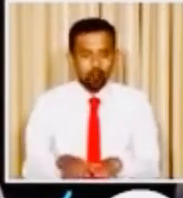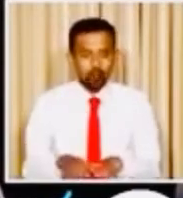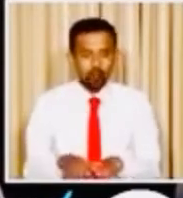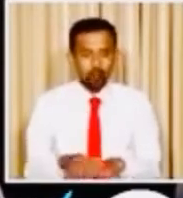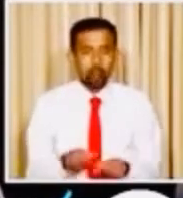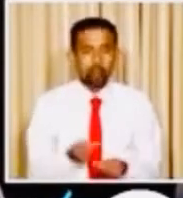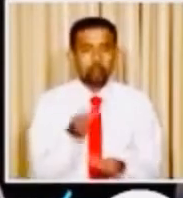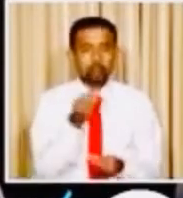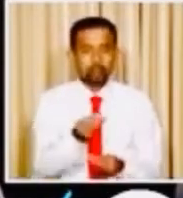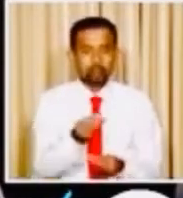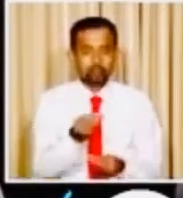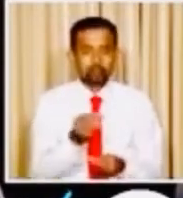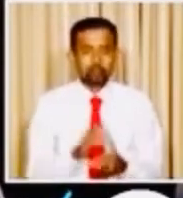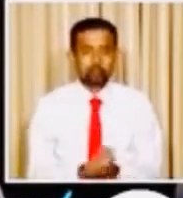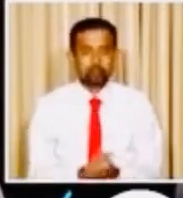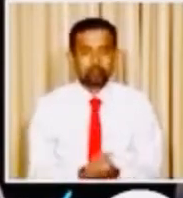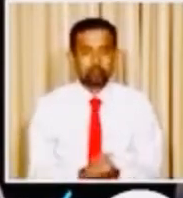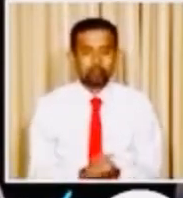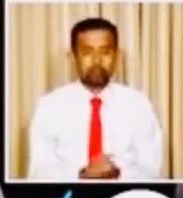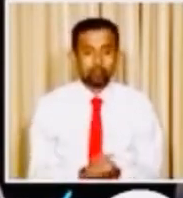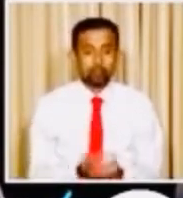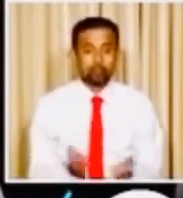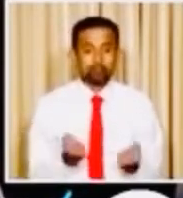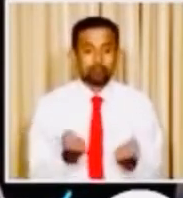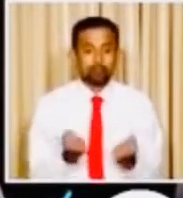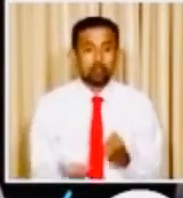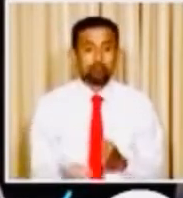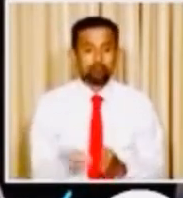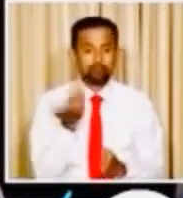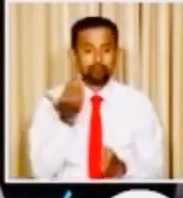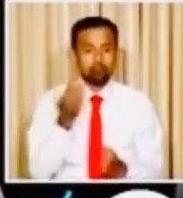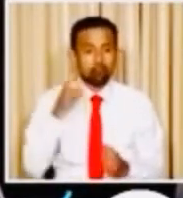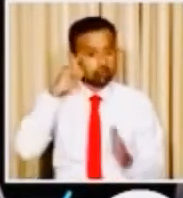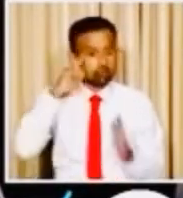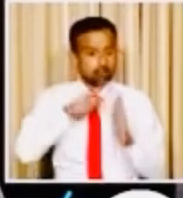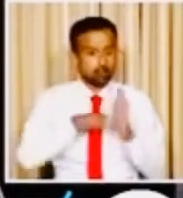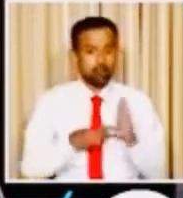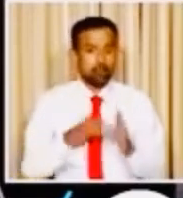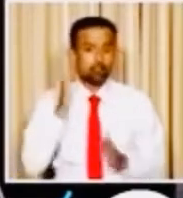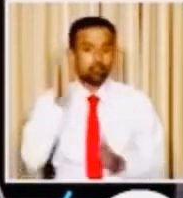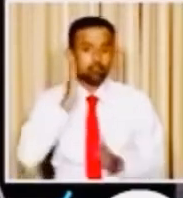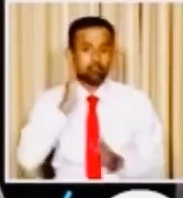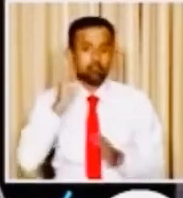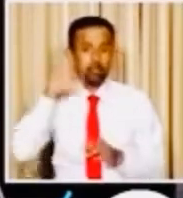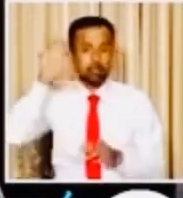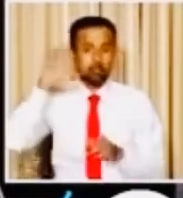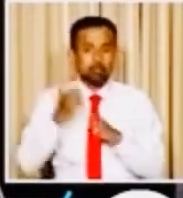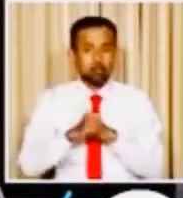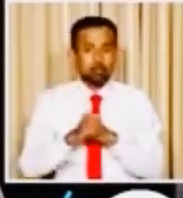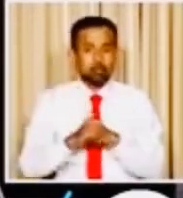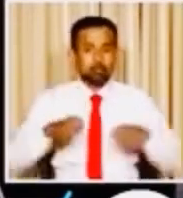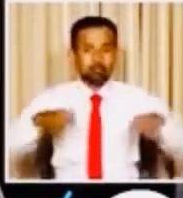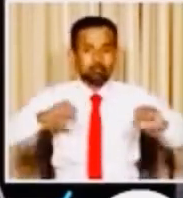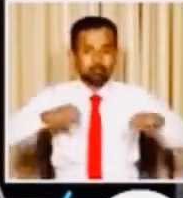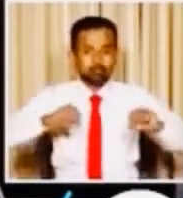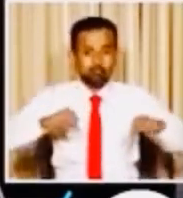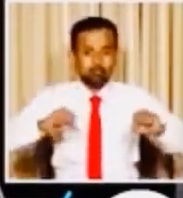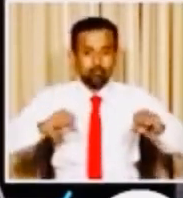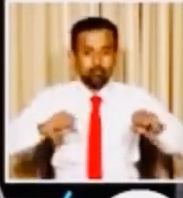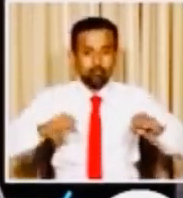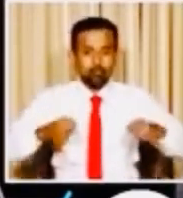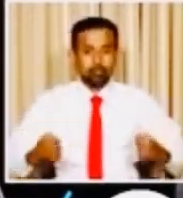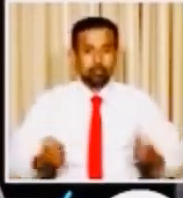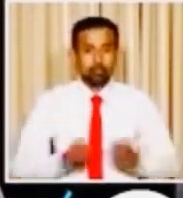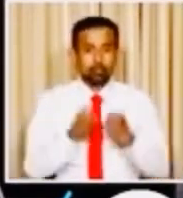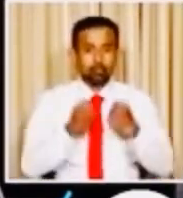ලබලා දෙන්න. මේ වැඩි බලය තියෙන ජපන් සහ බටහිර රටවල නිෂ්පාදිත මෝටර් සයිකල් වලින් අනතුරු